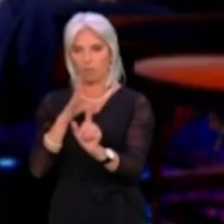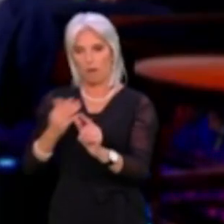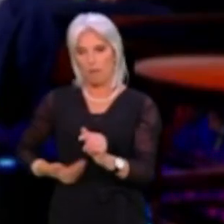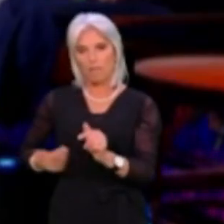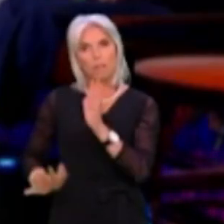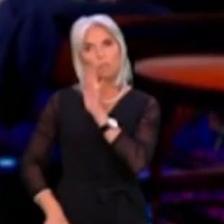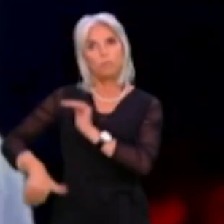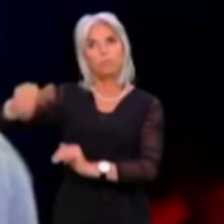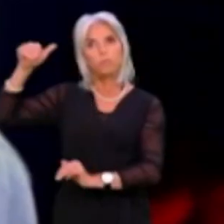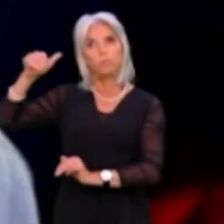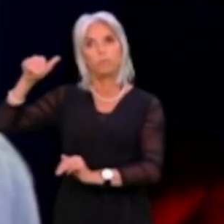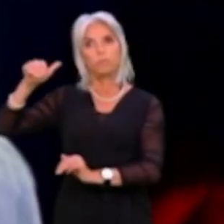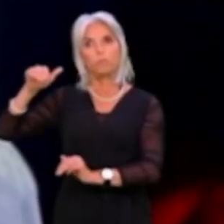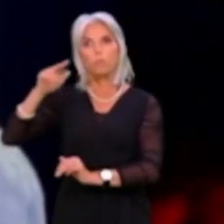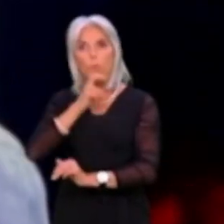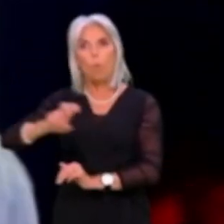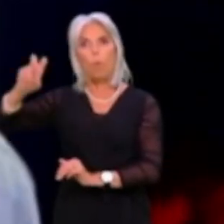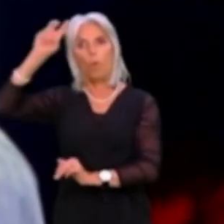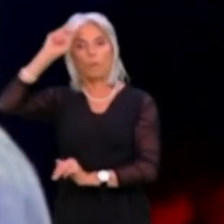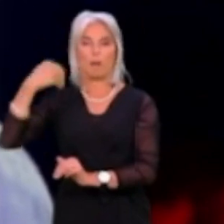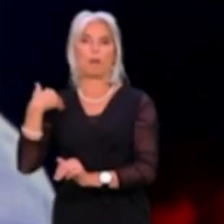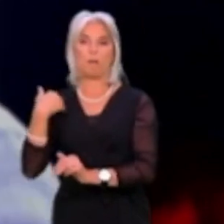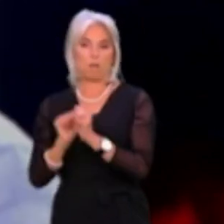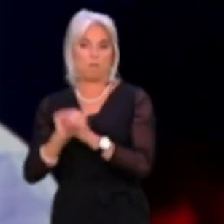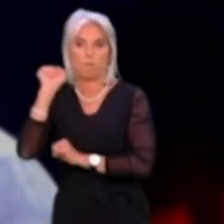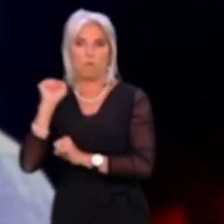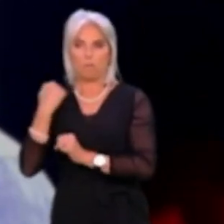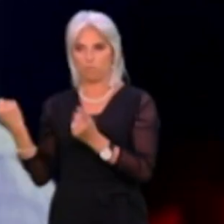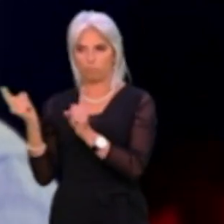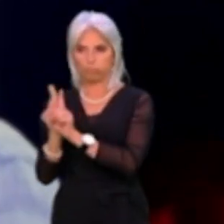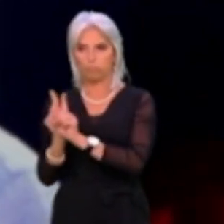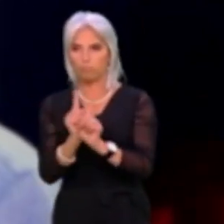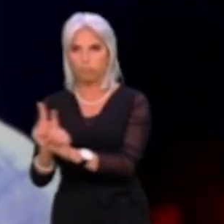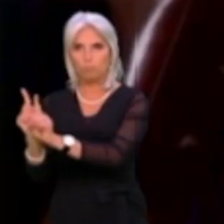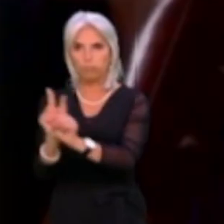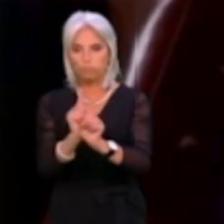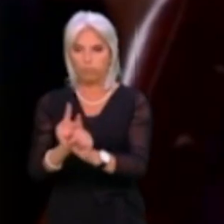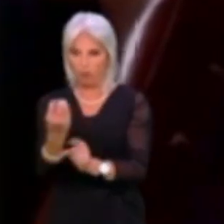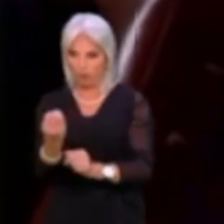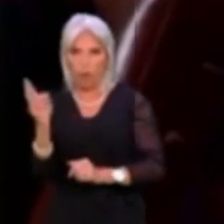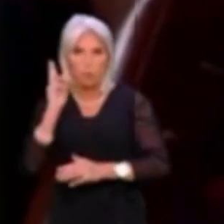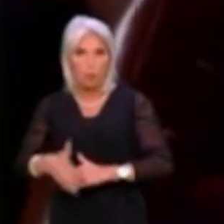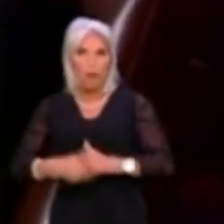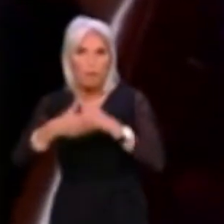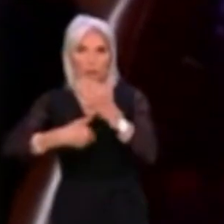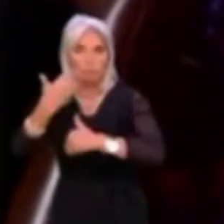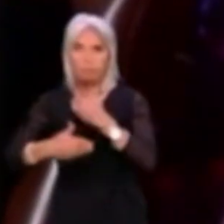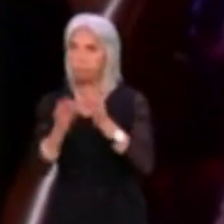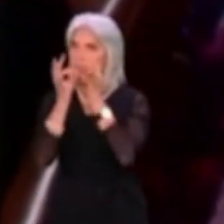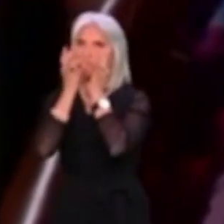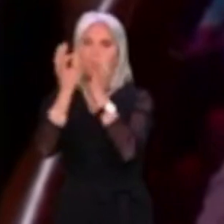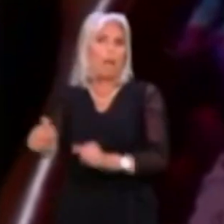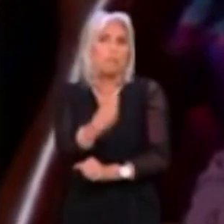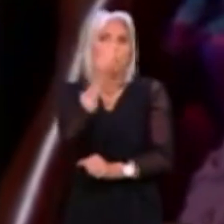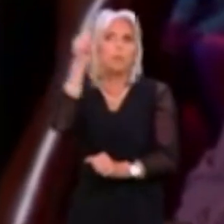maternelle à la fin de la secondaire, jusqu'à ce qu'ils soient diplômés, et ils sont suivis, ils sont aidés, et c'est un truc